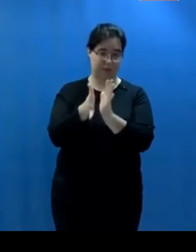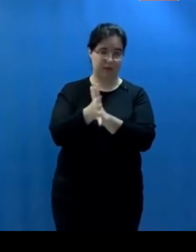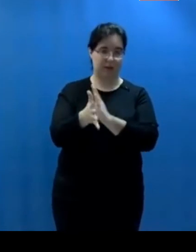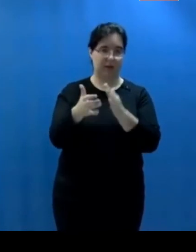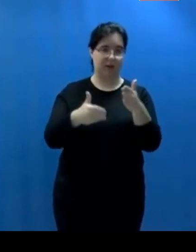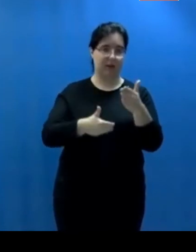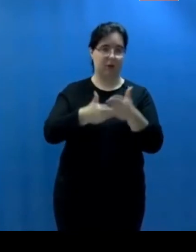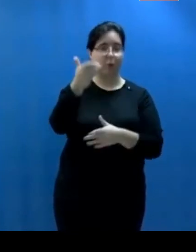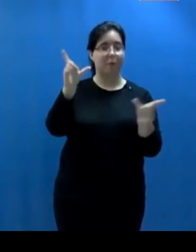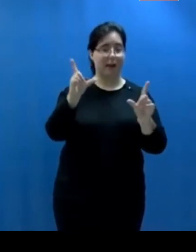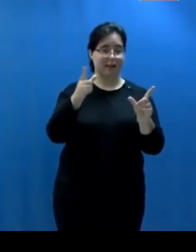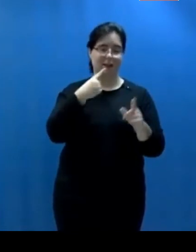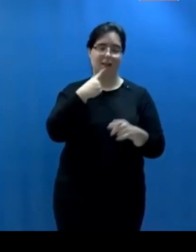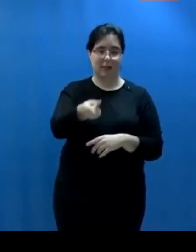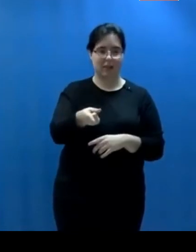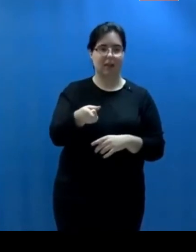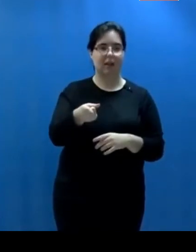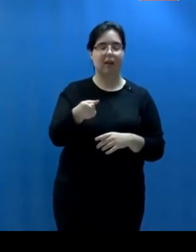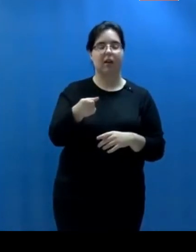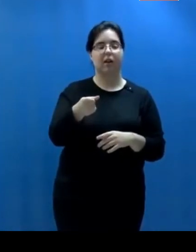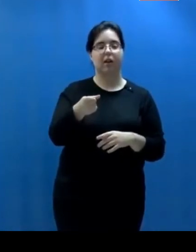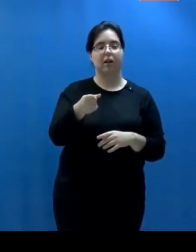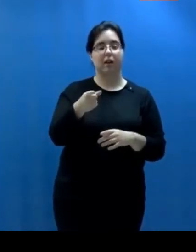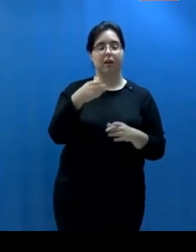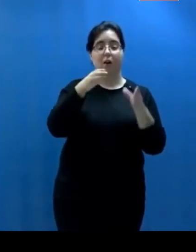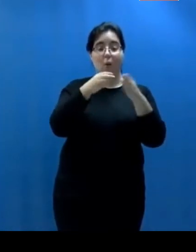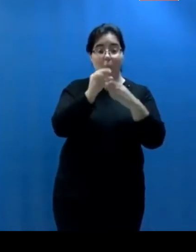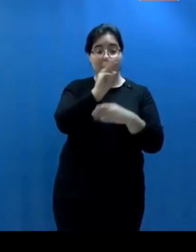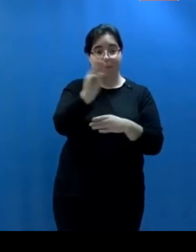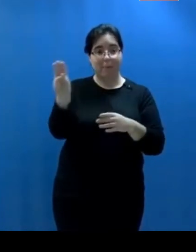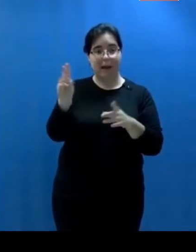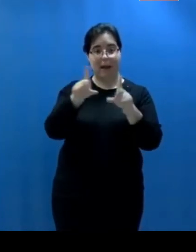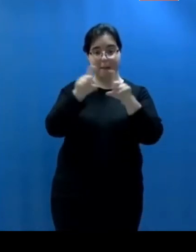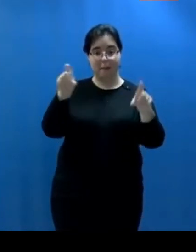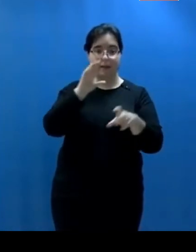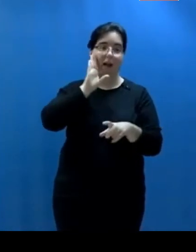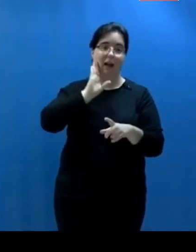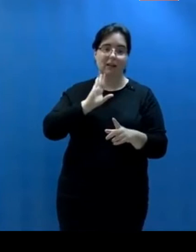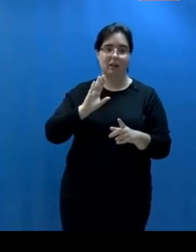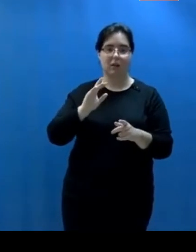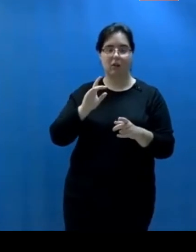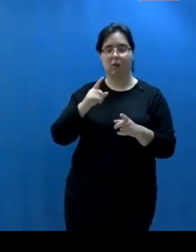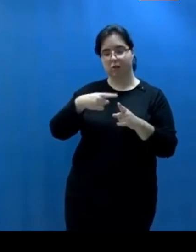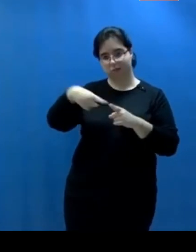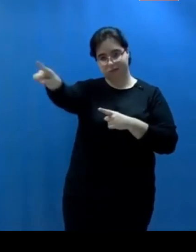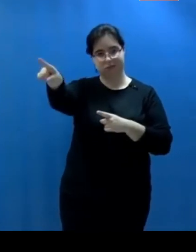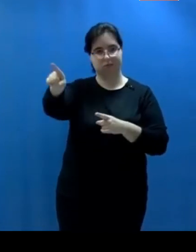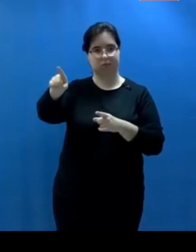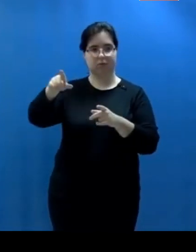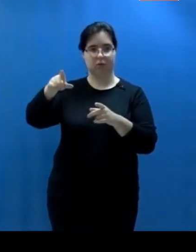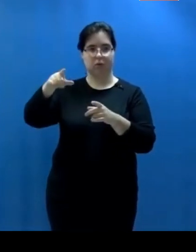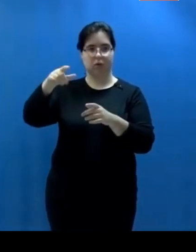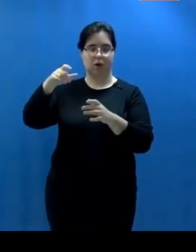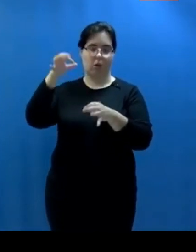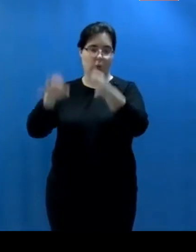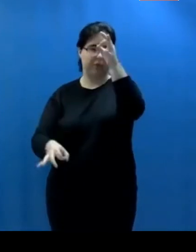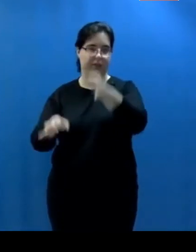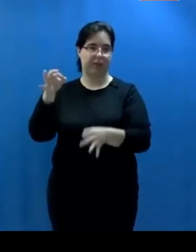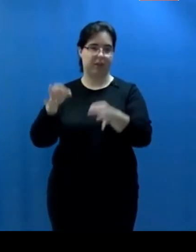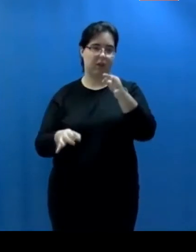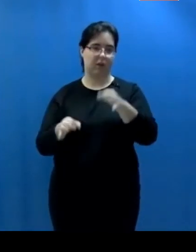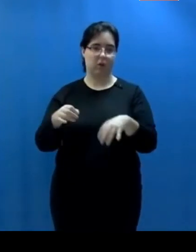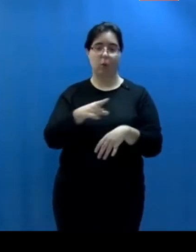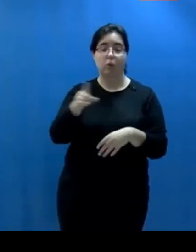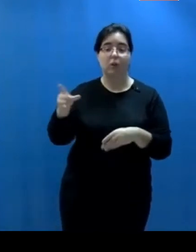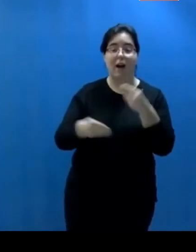premsa, ho va explicar molt bé. El Partit Popular ha portat a les empreses de Castelló a la banqueta dels acusats. Això és el que han fet vostès per l'economia de